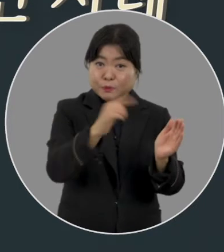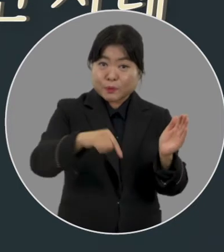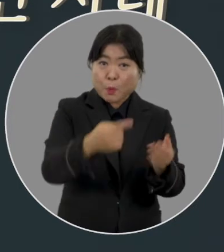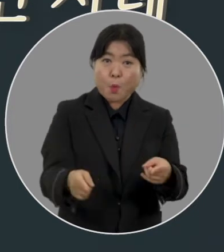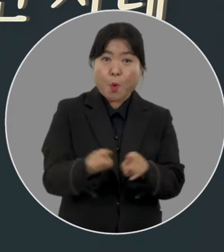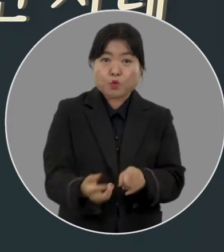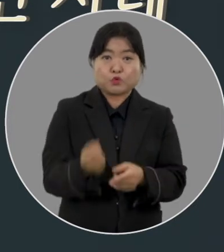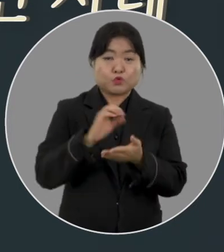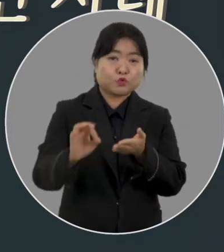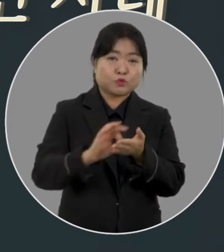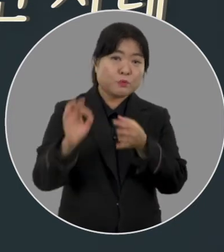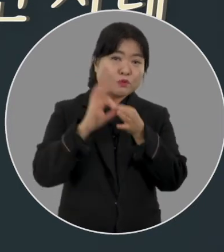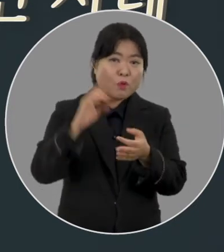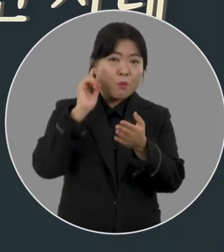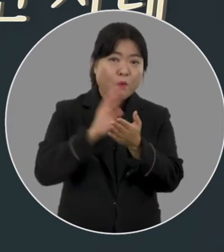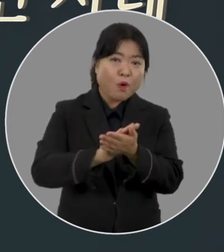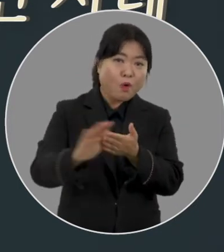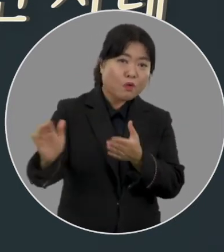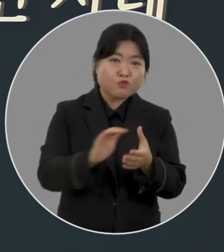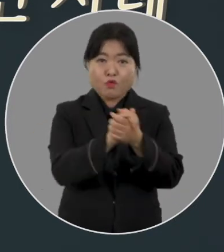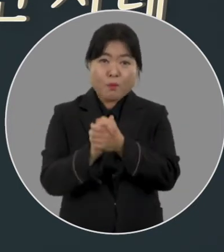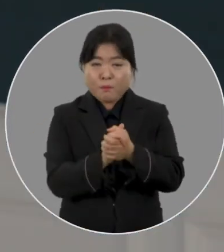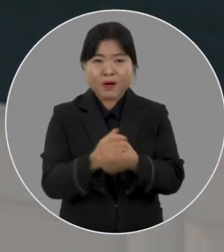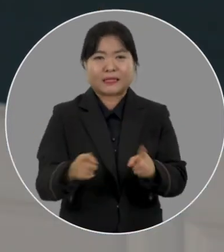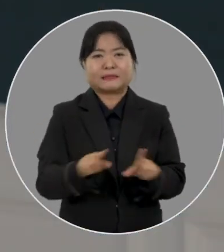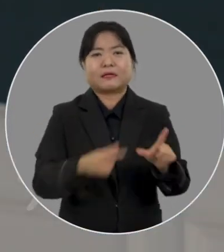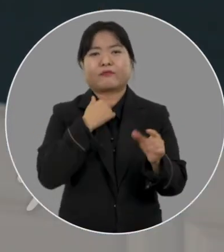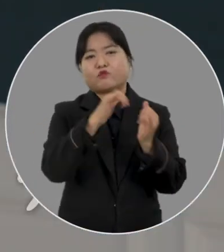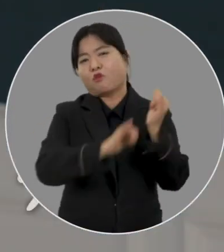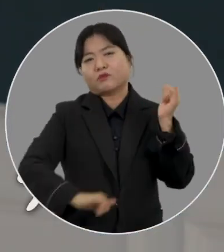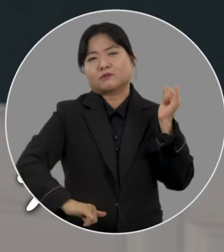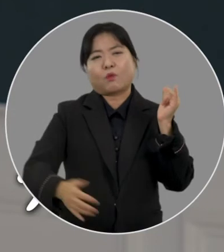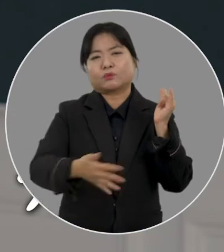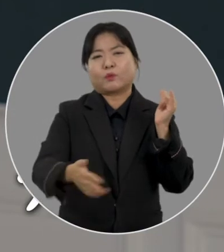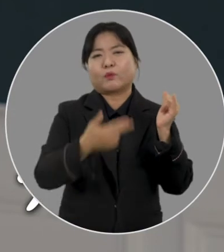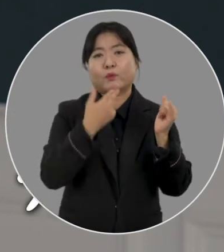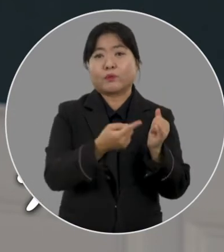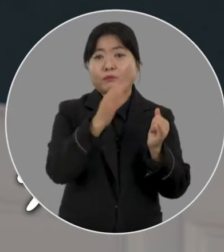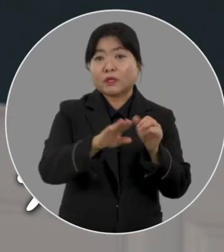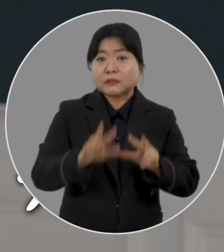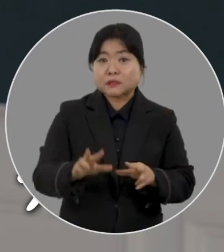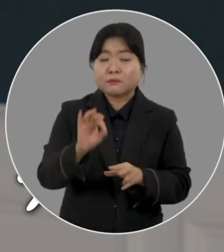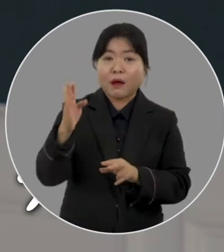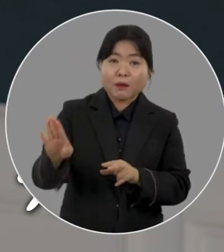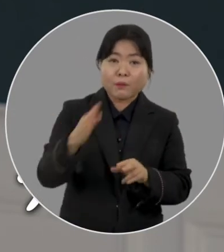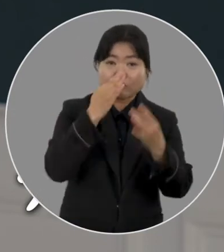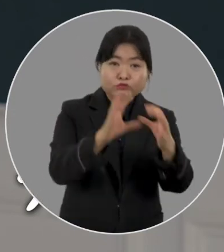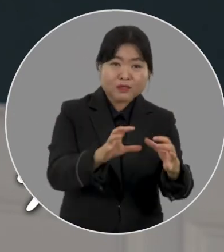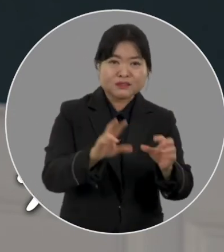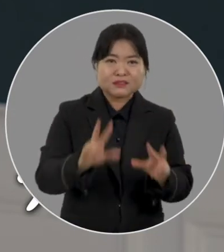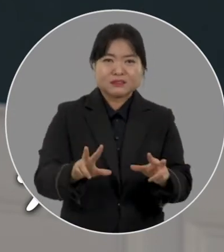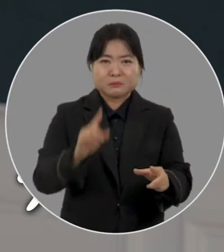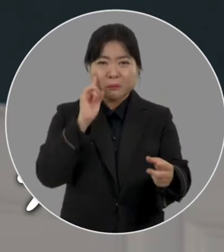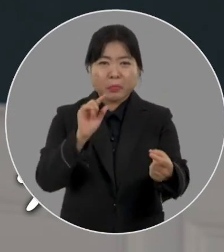평화롭게 융합하고 공존한 다른 역사적 예를 찾을 수 없습니다. 근데 지금 아랍과 유대는 정말 한 치 앞을 내다볼